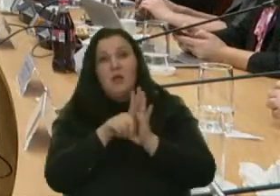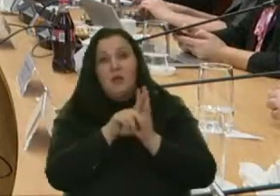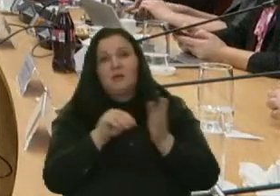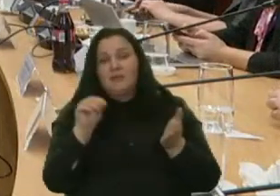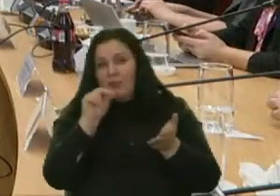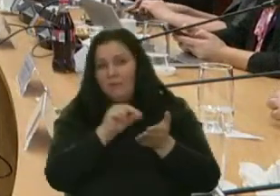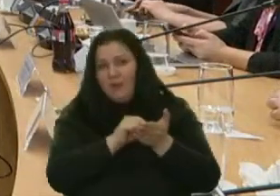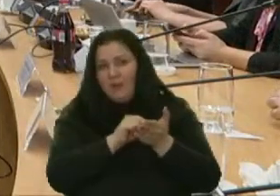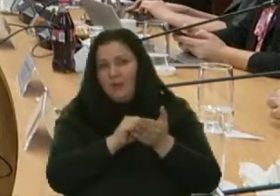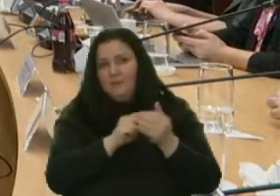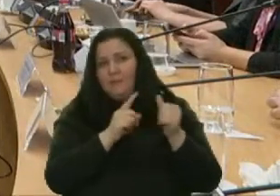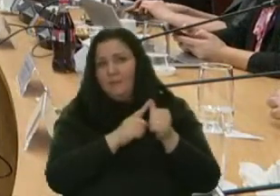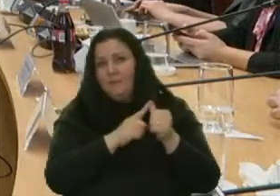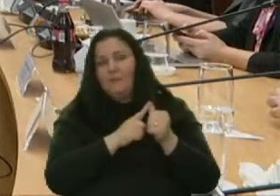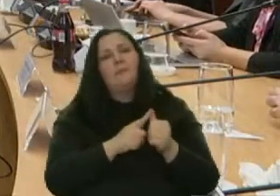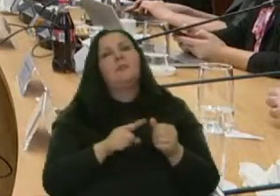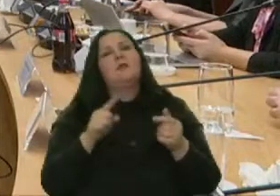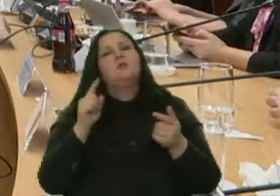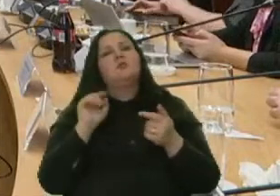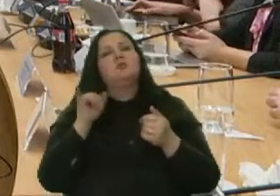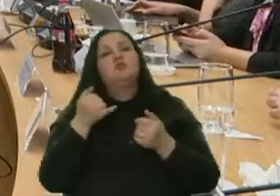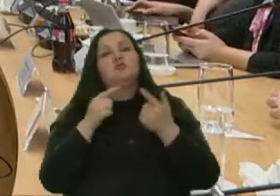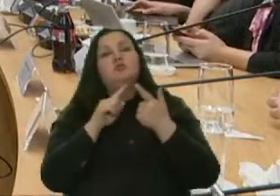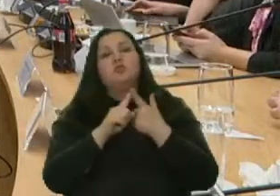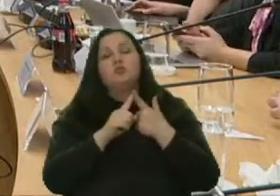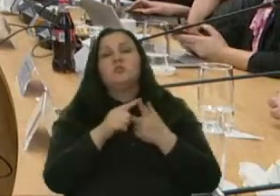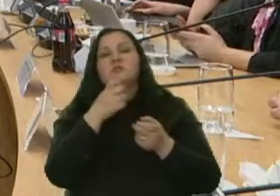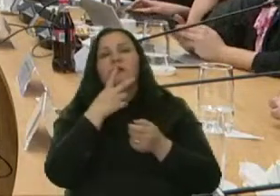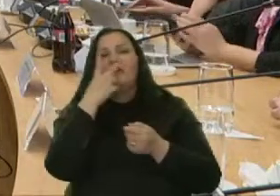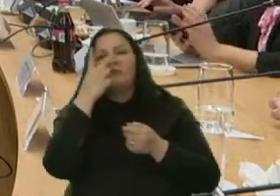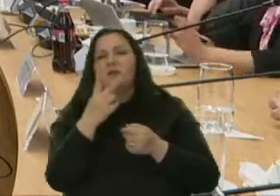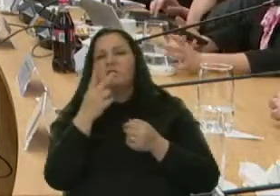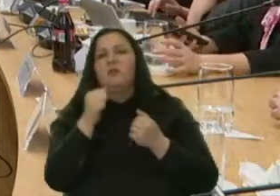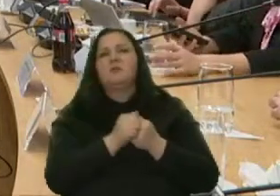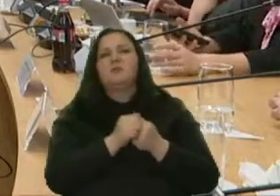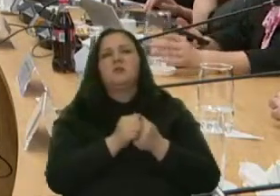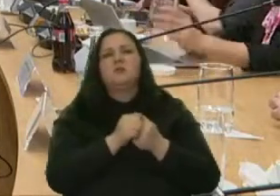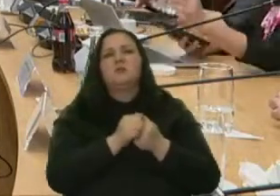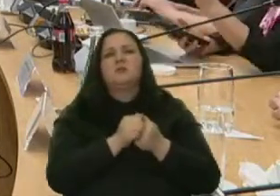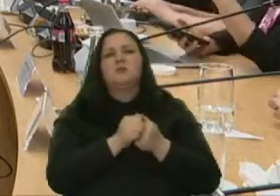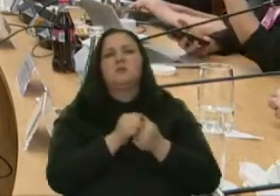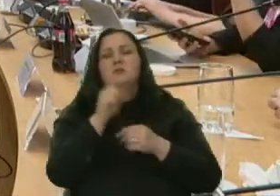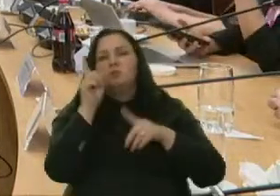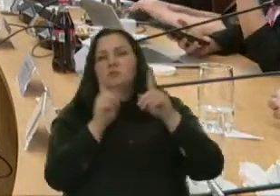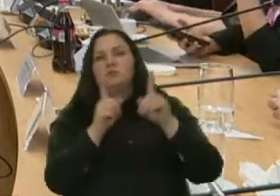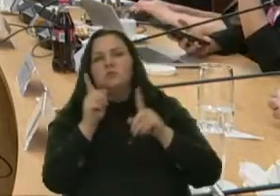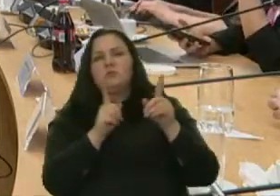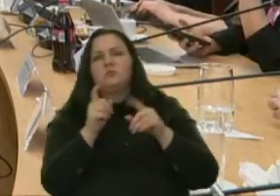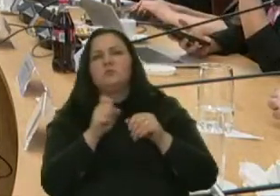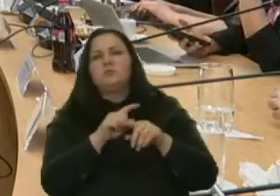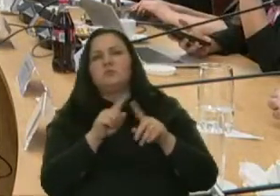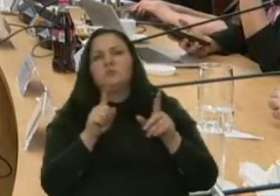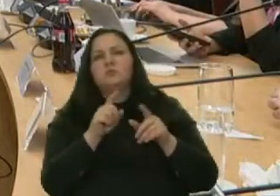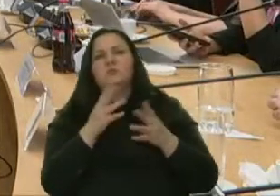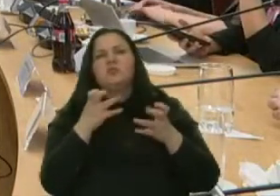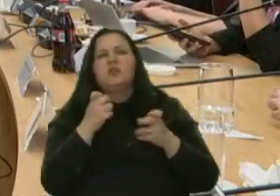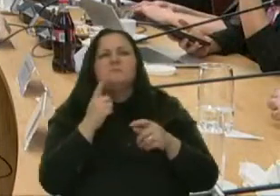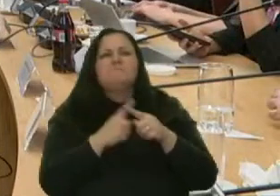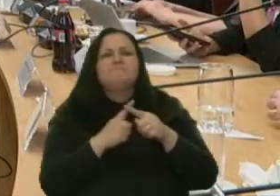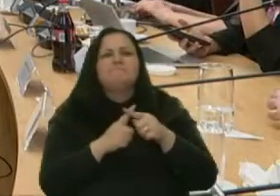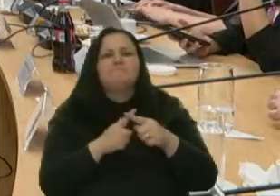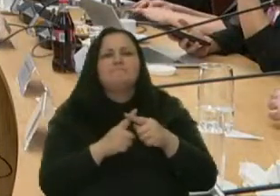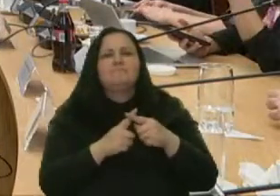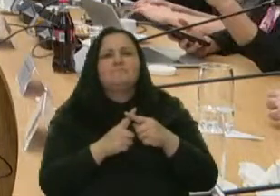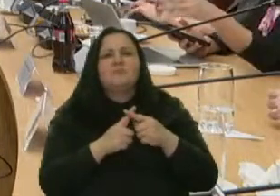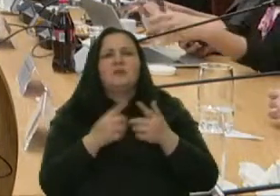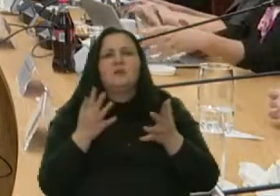avem o problemă pun financiar și doi să vedeți dacă nu Ce instrument să ne spuneți pe